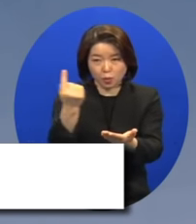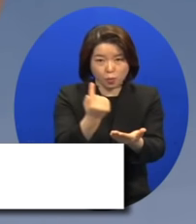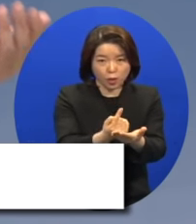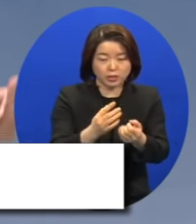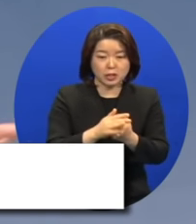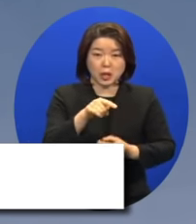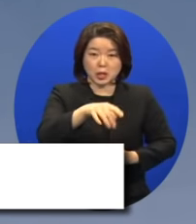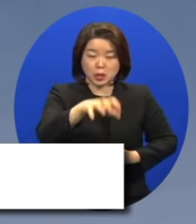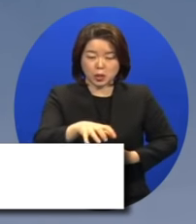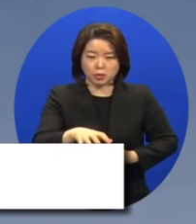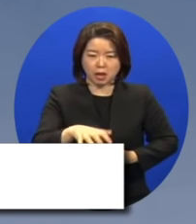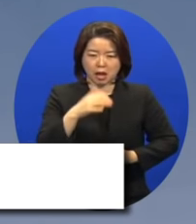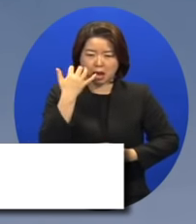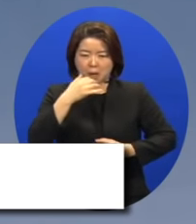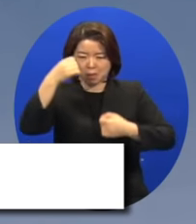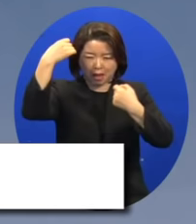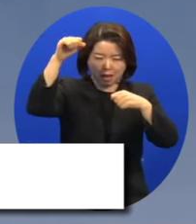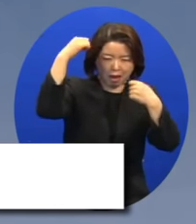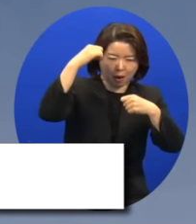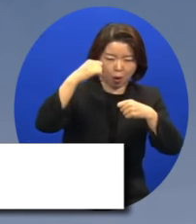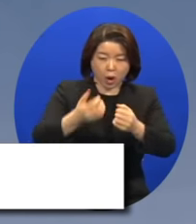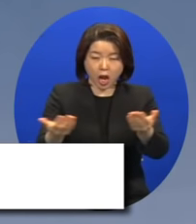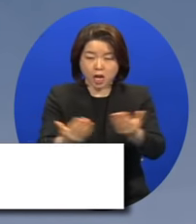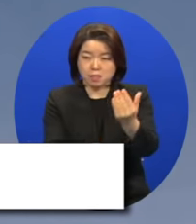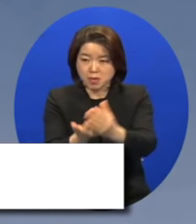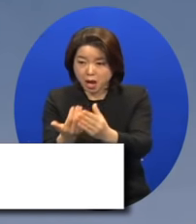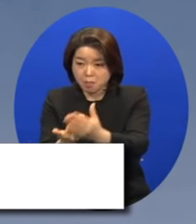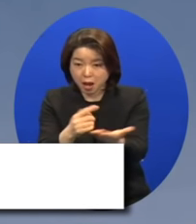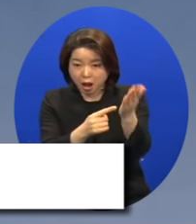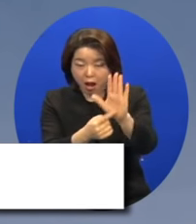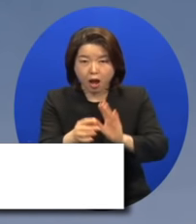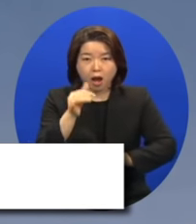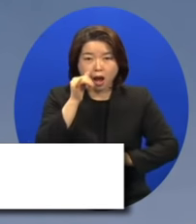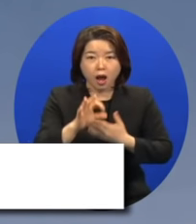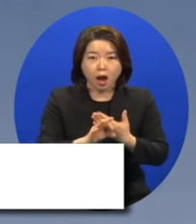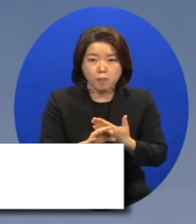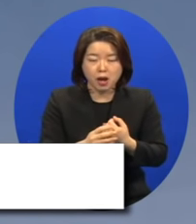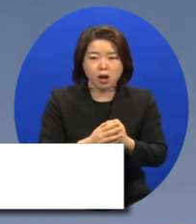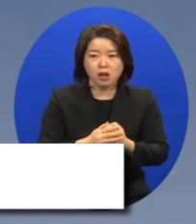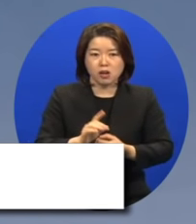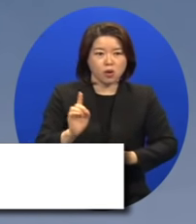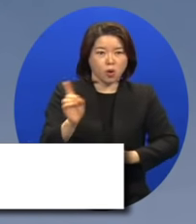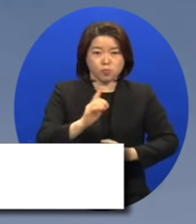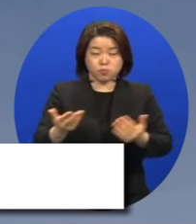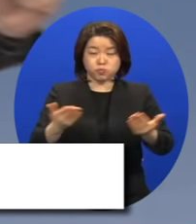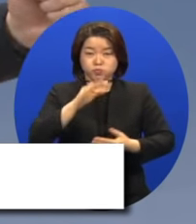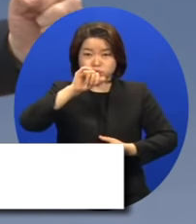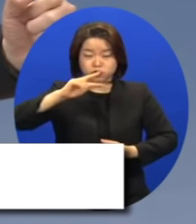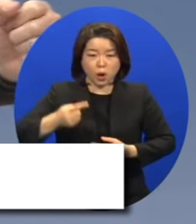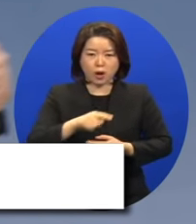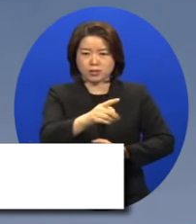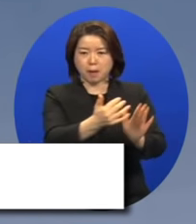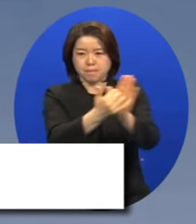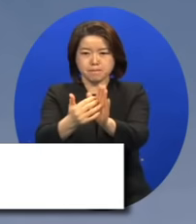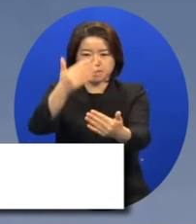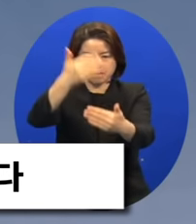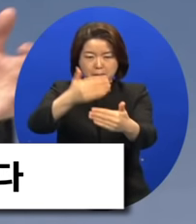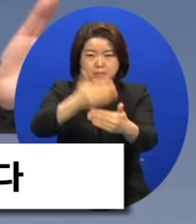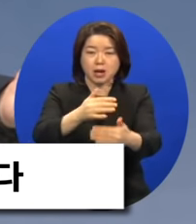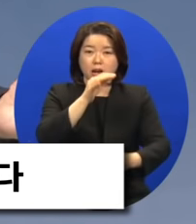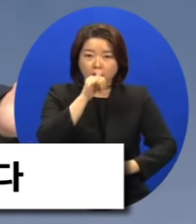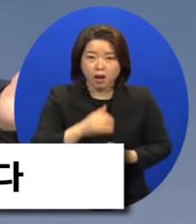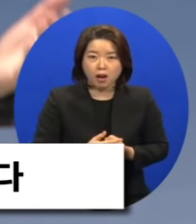성소에와서음란한 공연을한다면,우리는무슨수를써서라도그들을막을것입니다 .